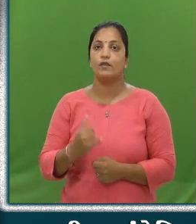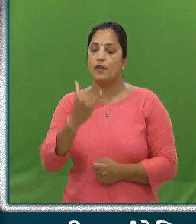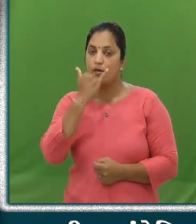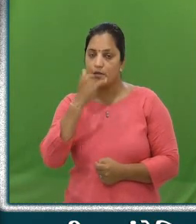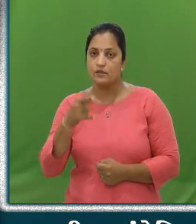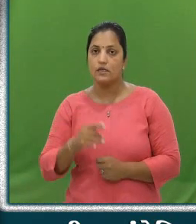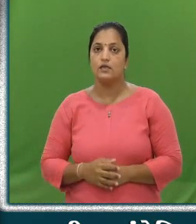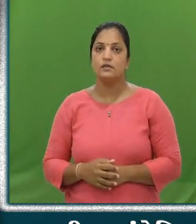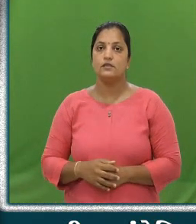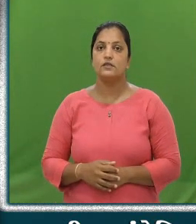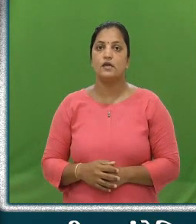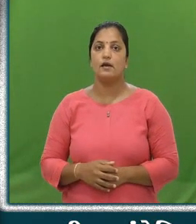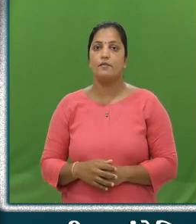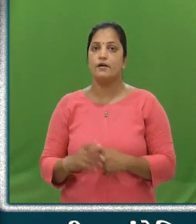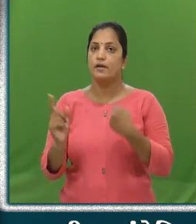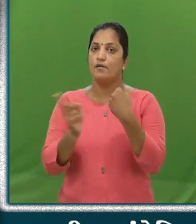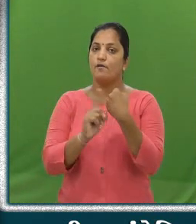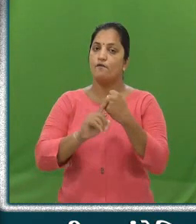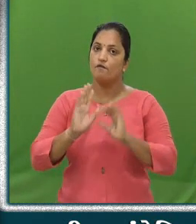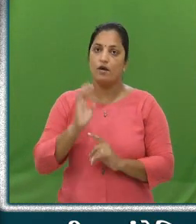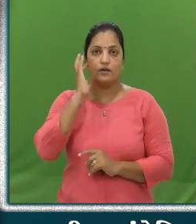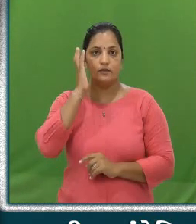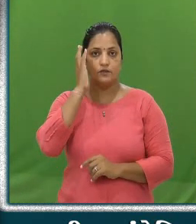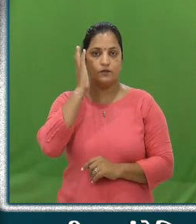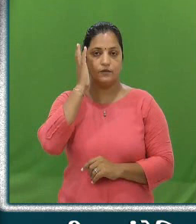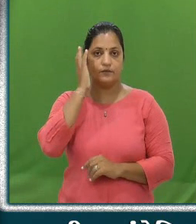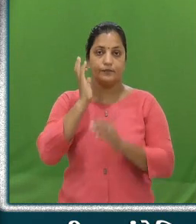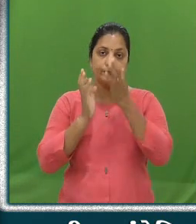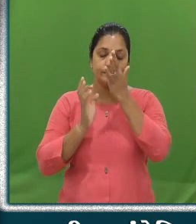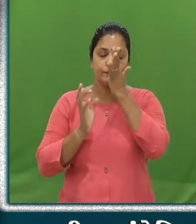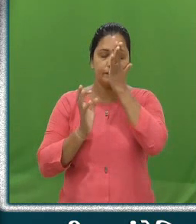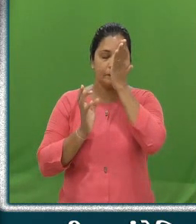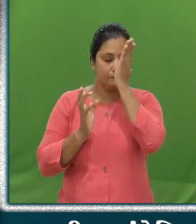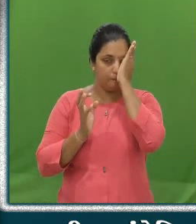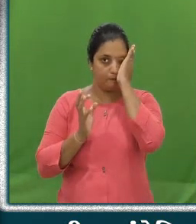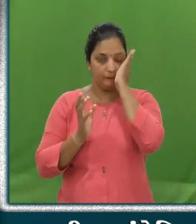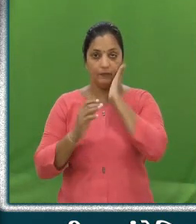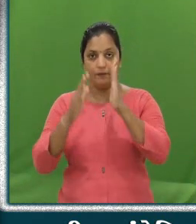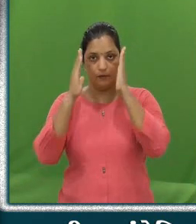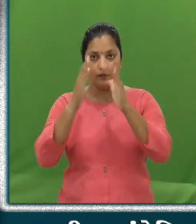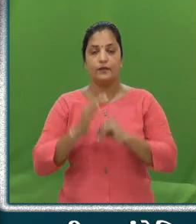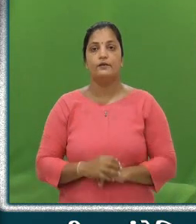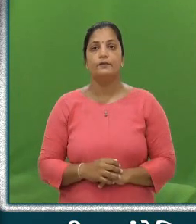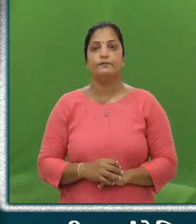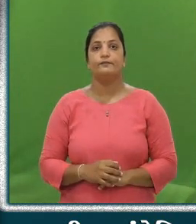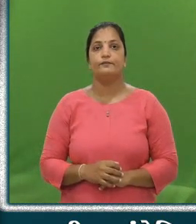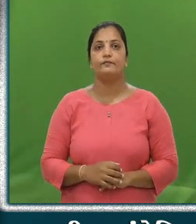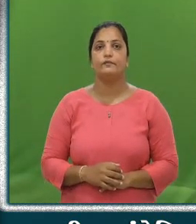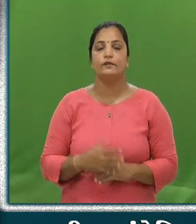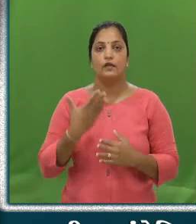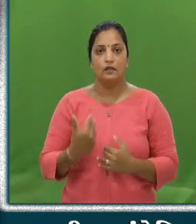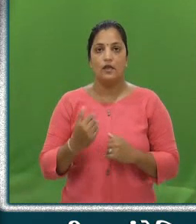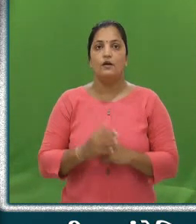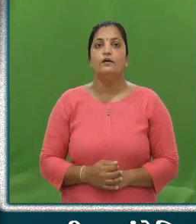આવનારું સંતતિ નર થશે કે માદા તે કાયદેસર નથી એટલે આ વસ્તુ આપણે ધ્યાન રાખવાનું છે અહીં માનવની